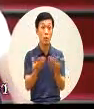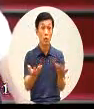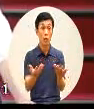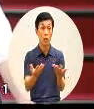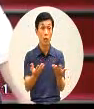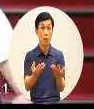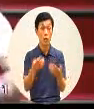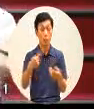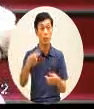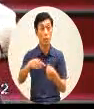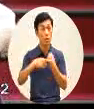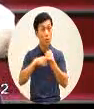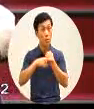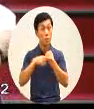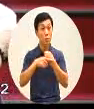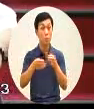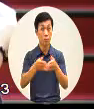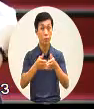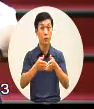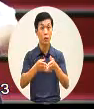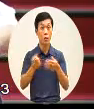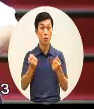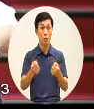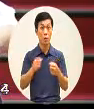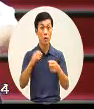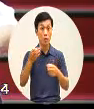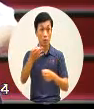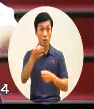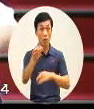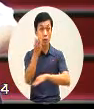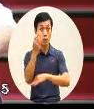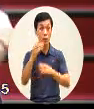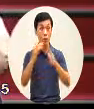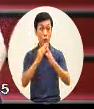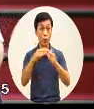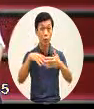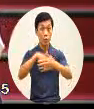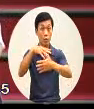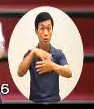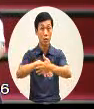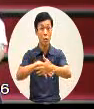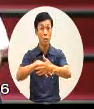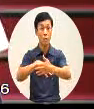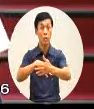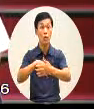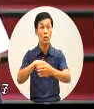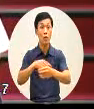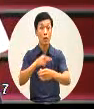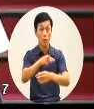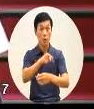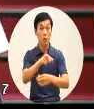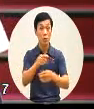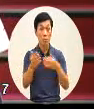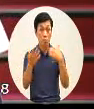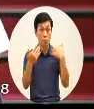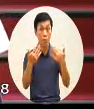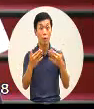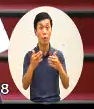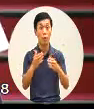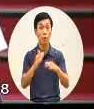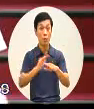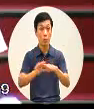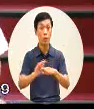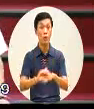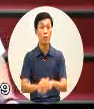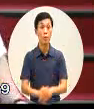都研究了哈，我相信讲，在这个财政局里面呢哈，也相当也真清楚哈，跟你